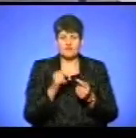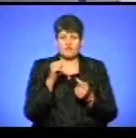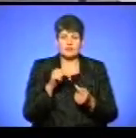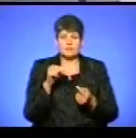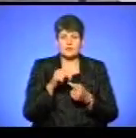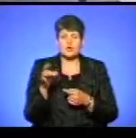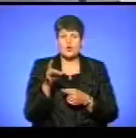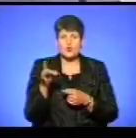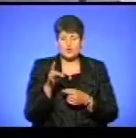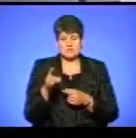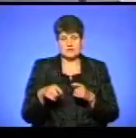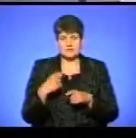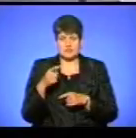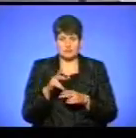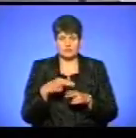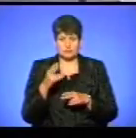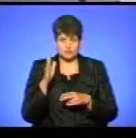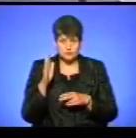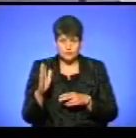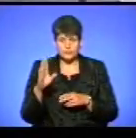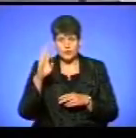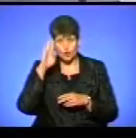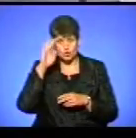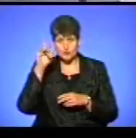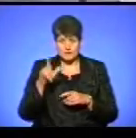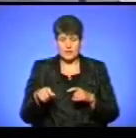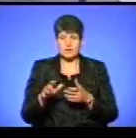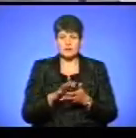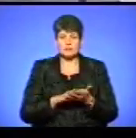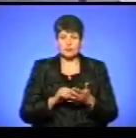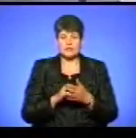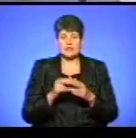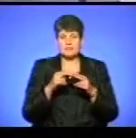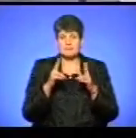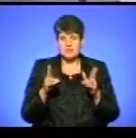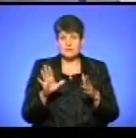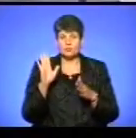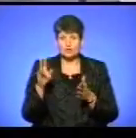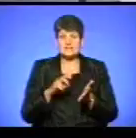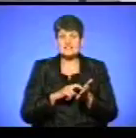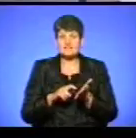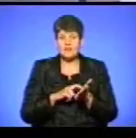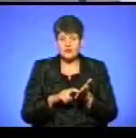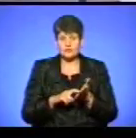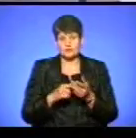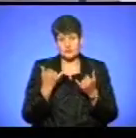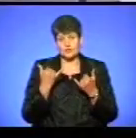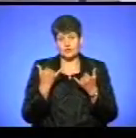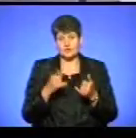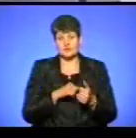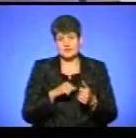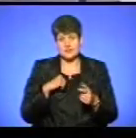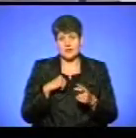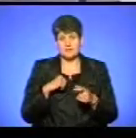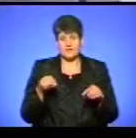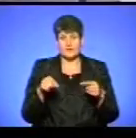збитків, які вони відшкодують. Чоловіки, які пошкодили в Ланівцях міст, виявилися зварювальниками, тому відновлюють сьогодні міст разом